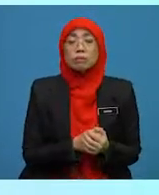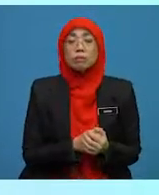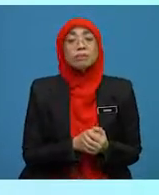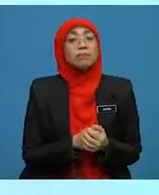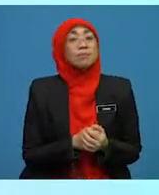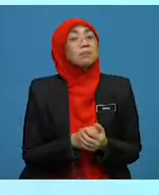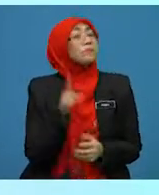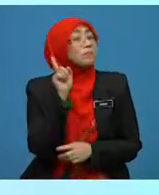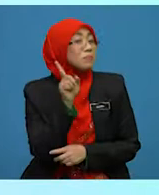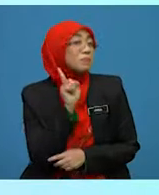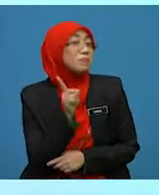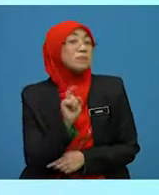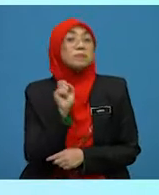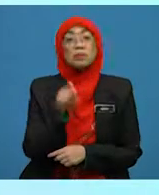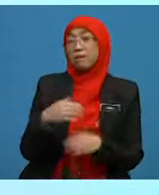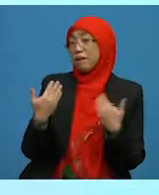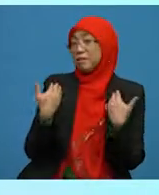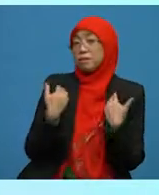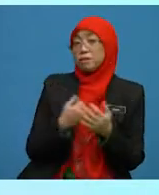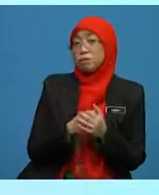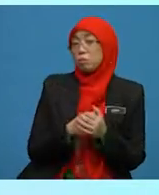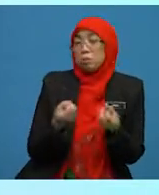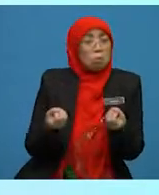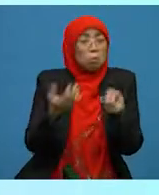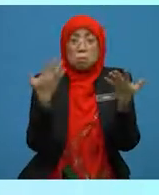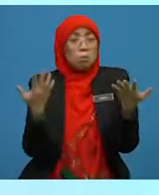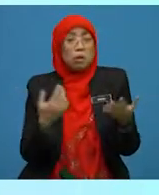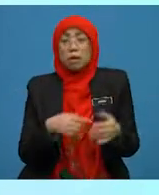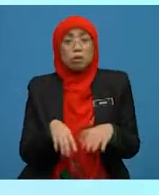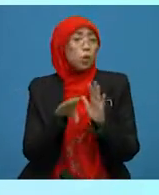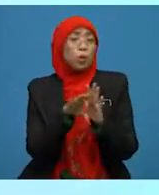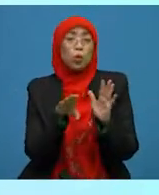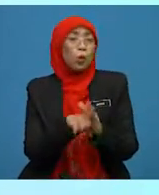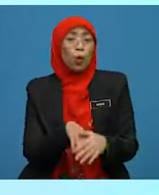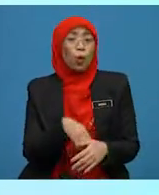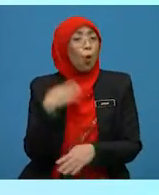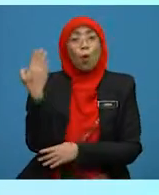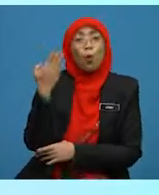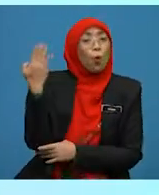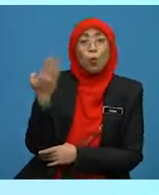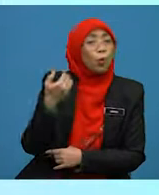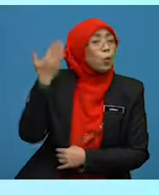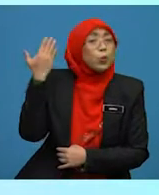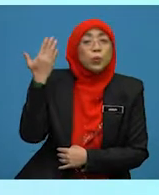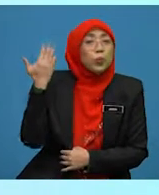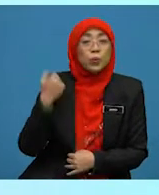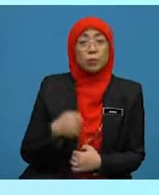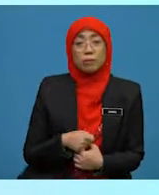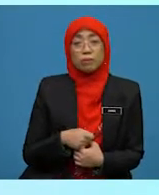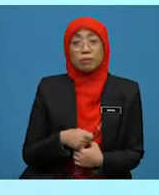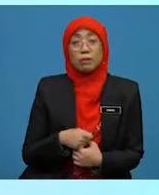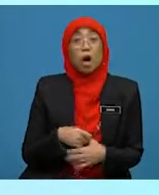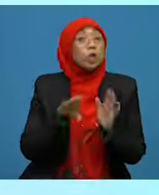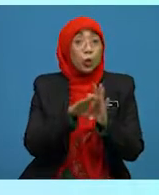Ada. Tokoh bahasa tempatan yang memberikan definisi semantik ialah Nick Safiah